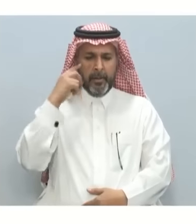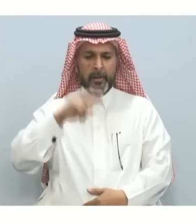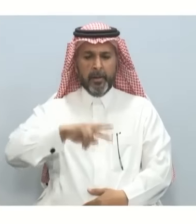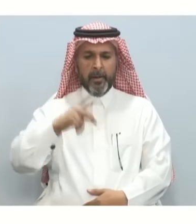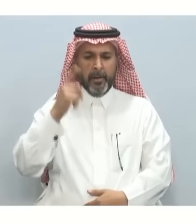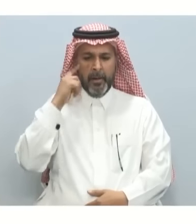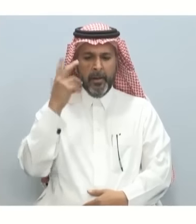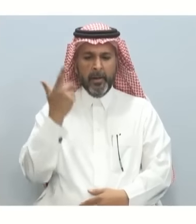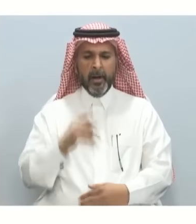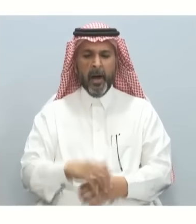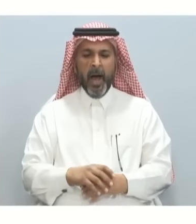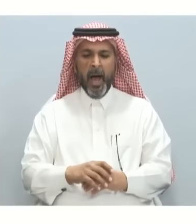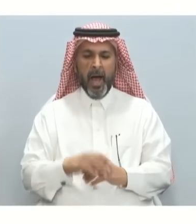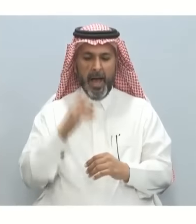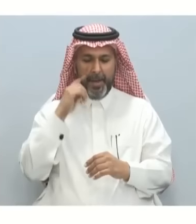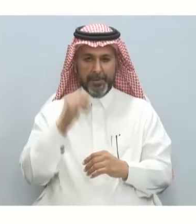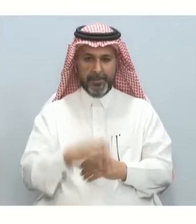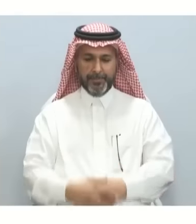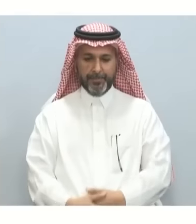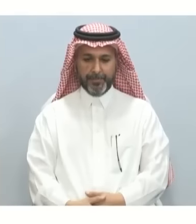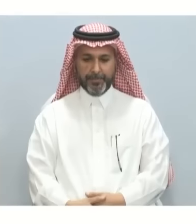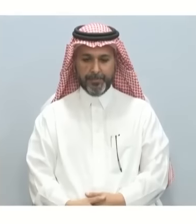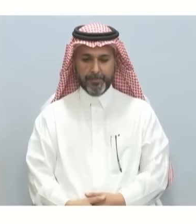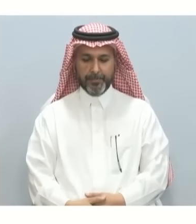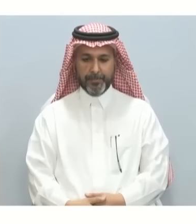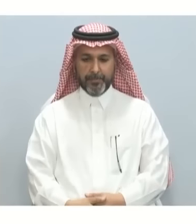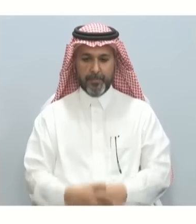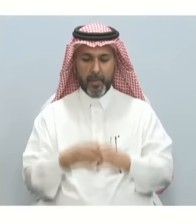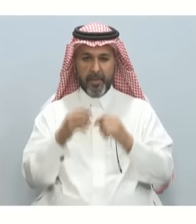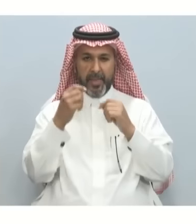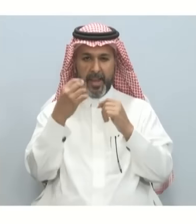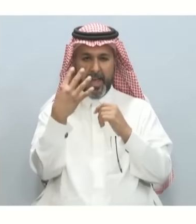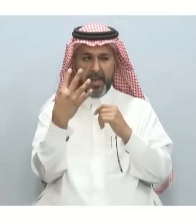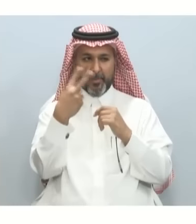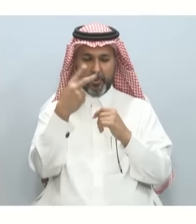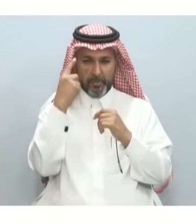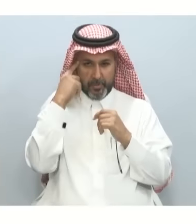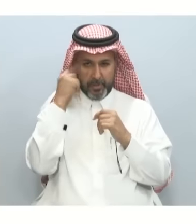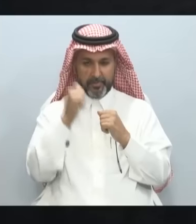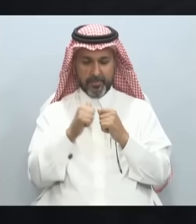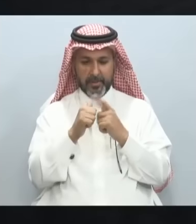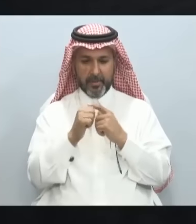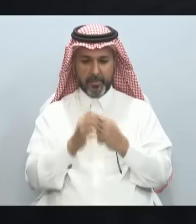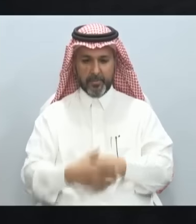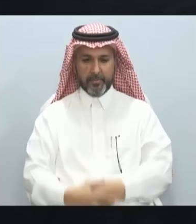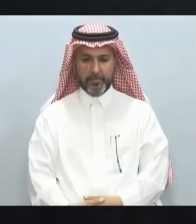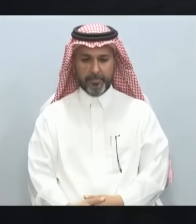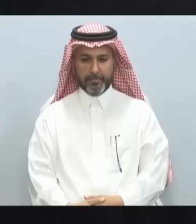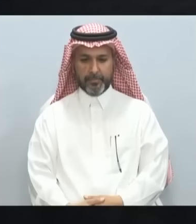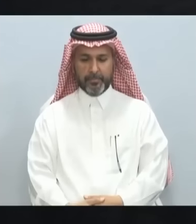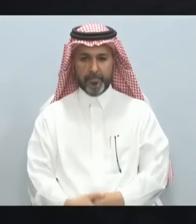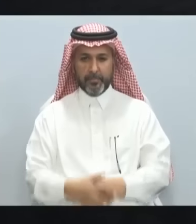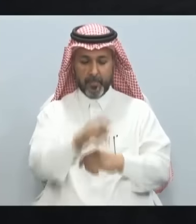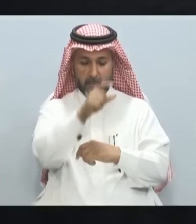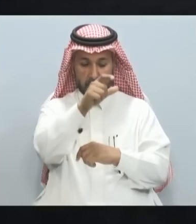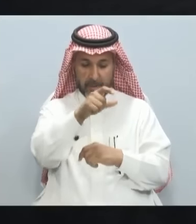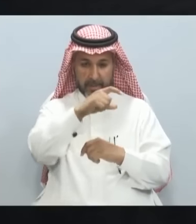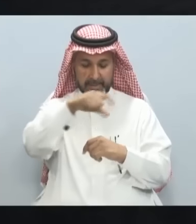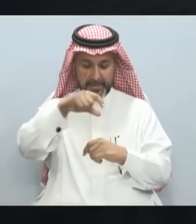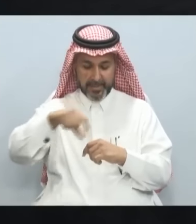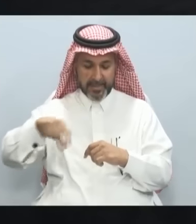24 ضرب واحد اذا يكون لديه 24 صف في كل صف طويله واحده كذلك